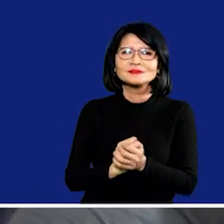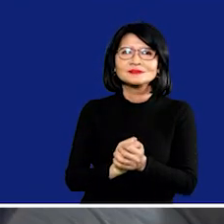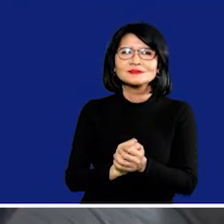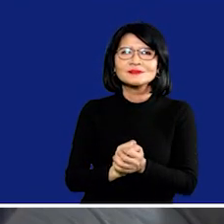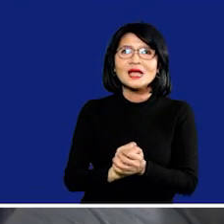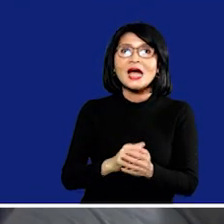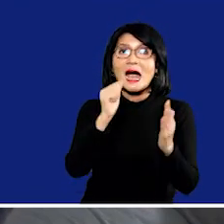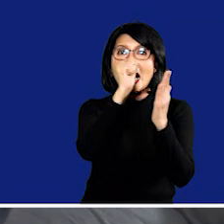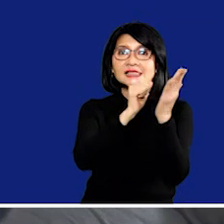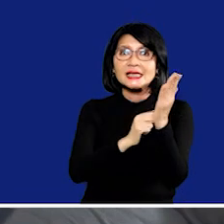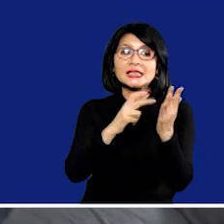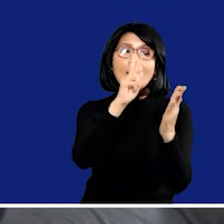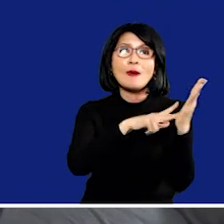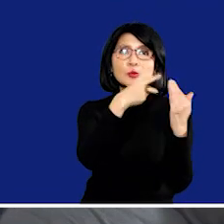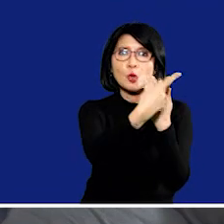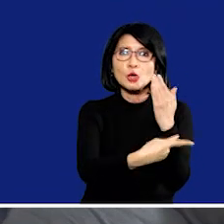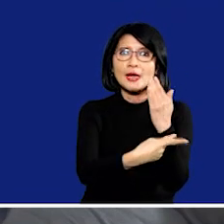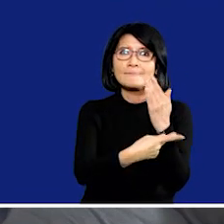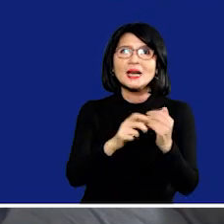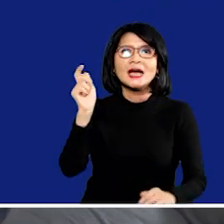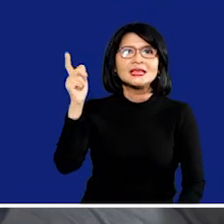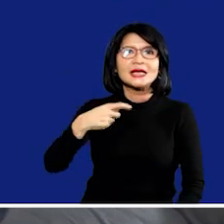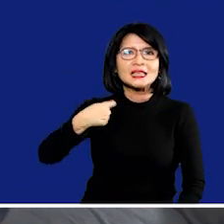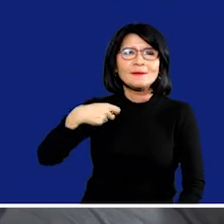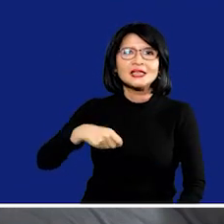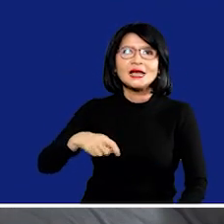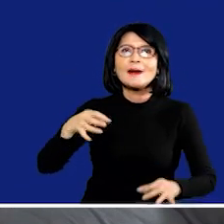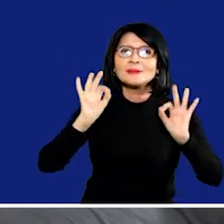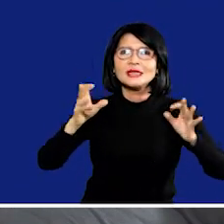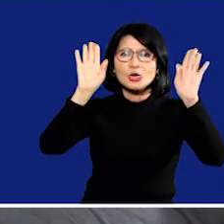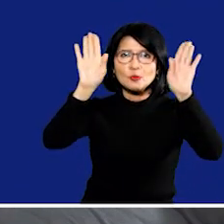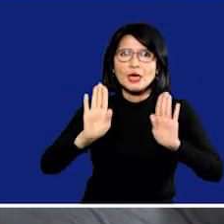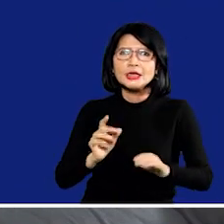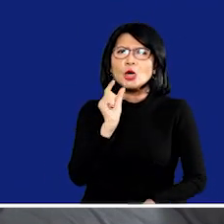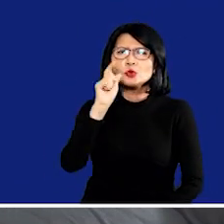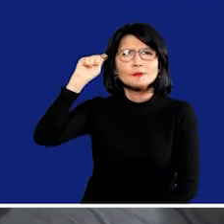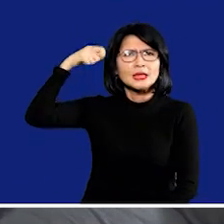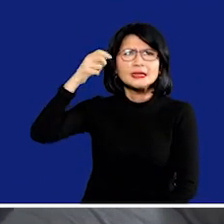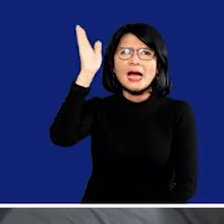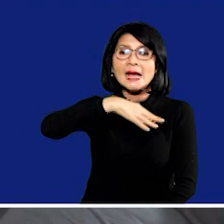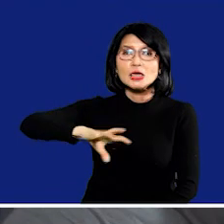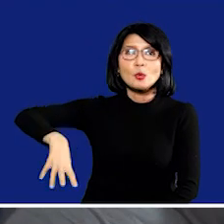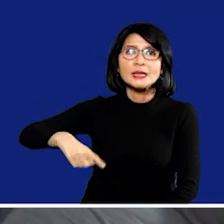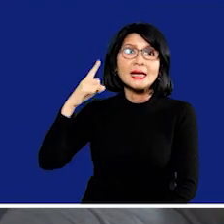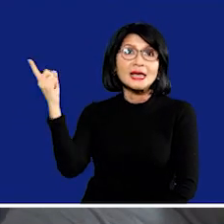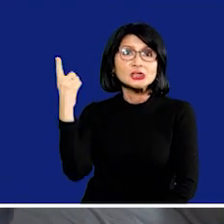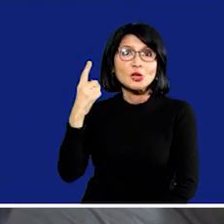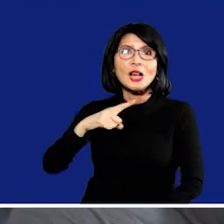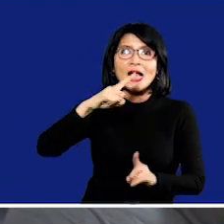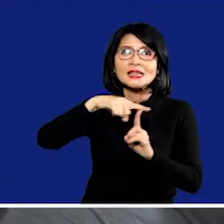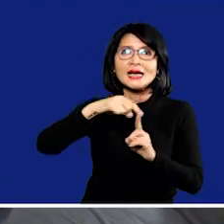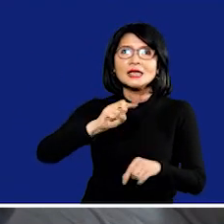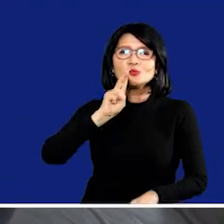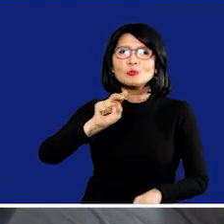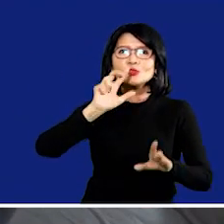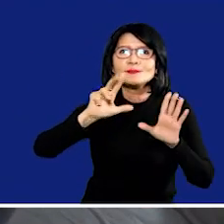Karakter Virtual Anak Indonesia merupakan program yang dipersembahkan oleh Kementerian Pendidikan dan Kebudayaan untuk memperingati Hari Keluarga Nasional yang jatuh